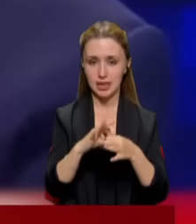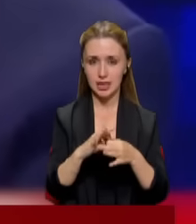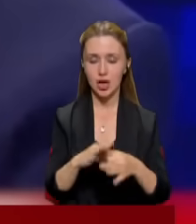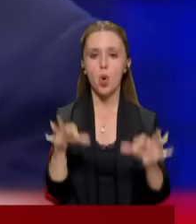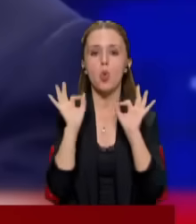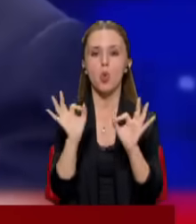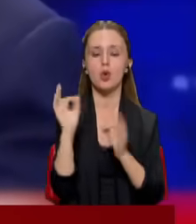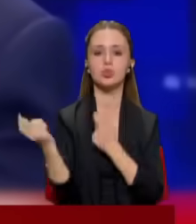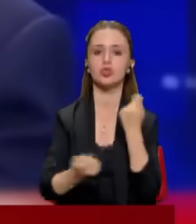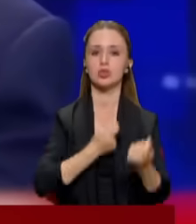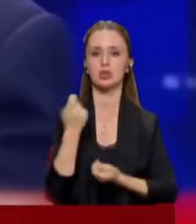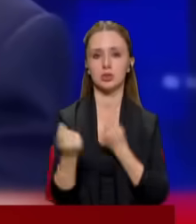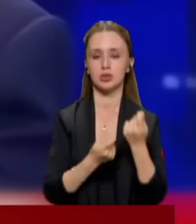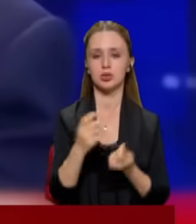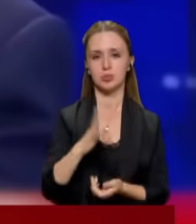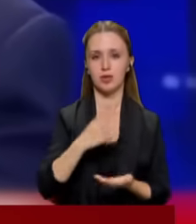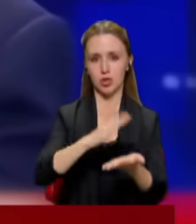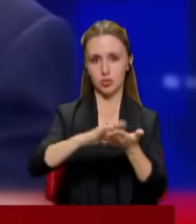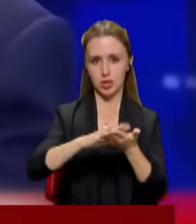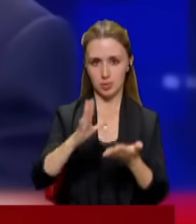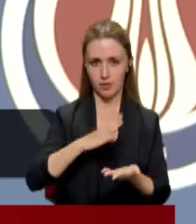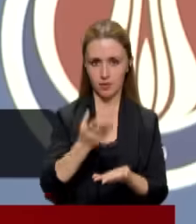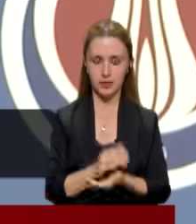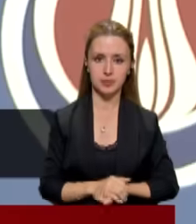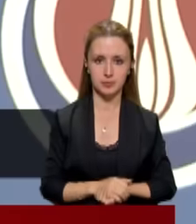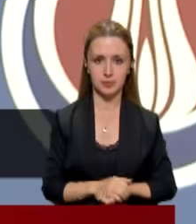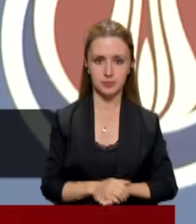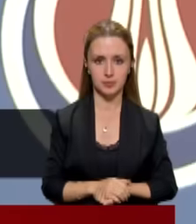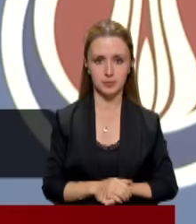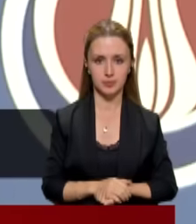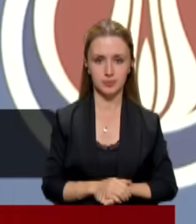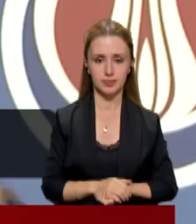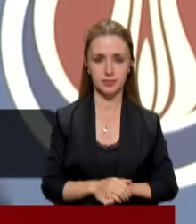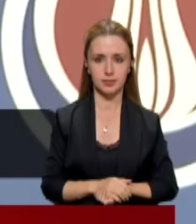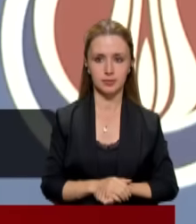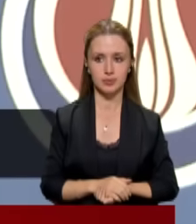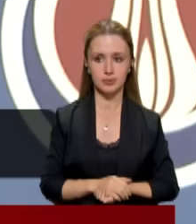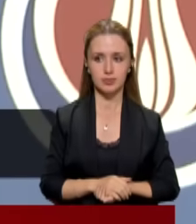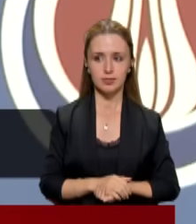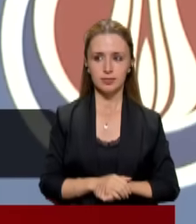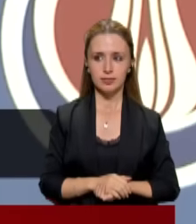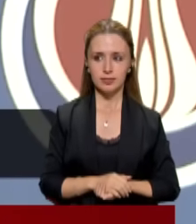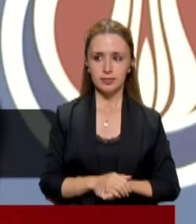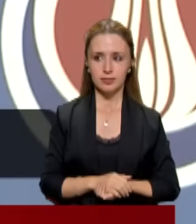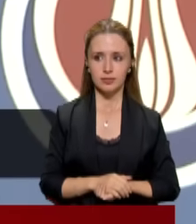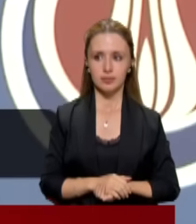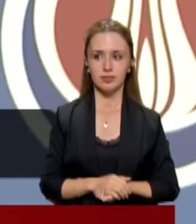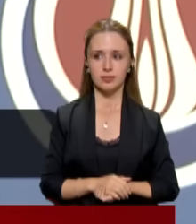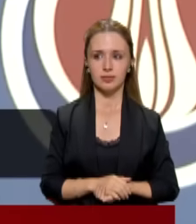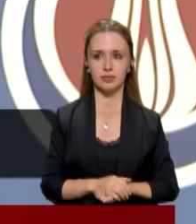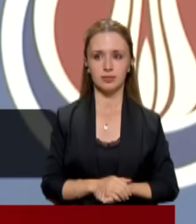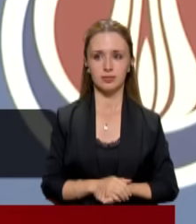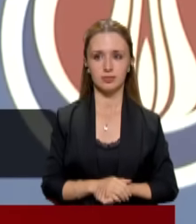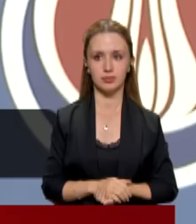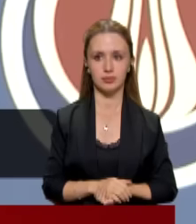ciddi bir çalışma iyileştirme yapılacak diye düşünüyorum. 7500 lira maaş alan emeklilerle ilgili biraz gecikmemiz